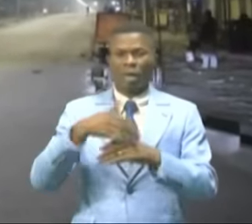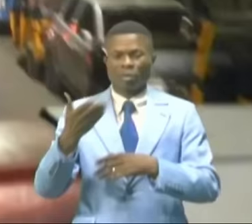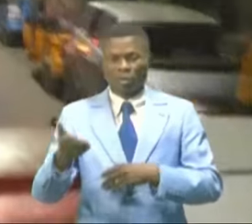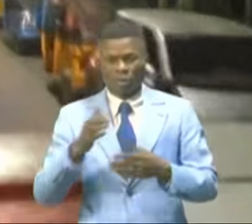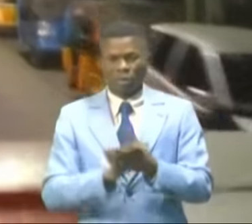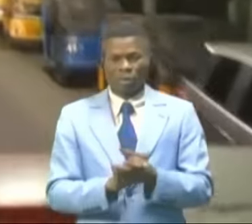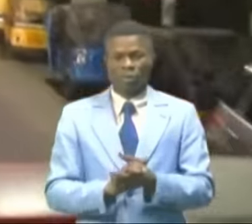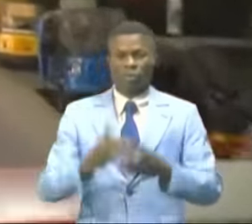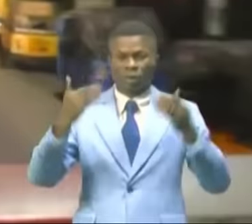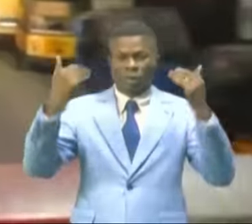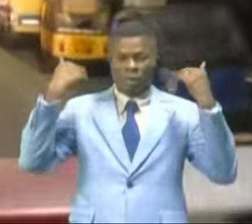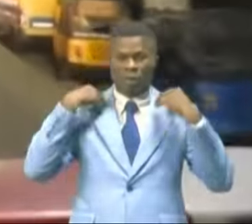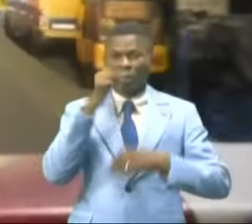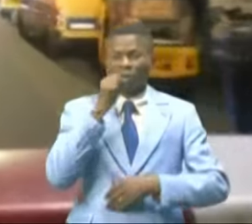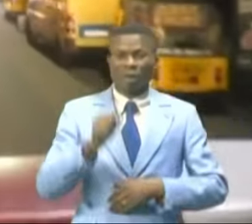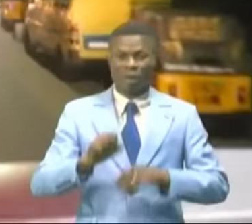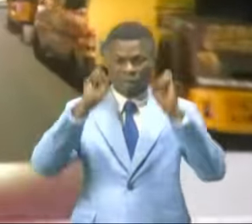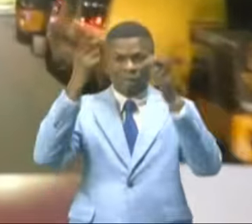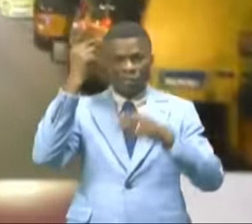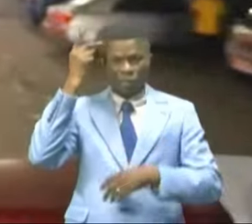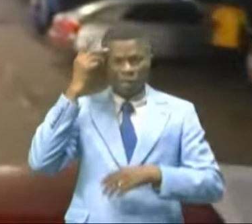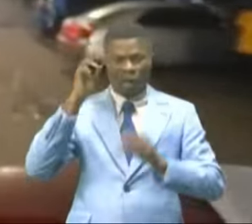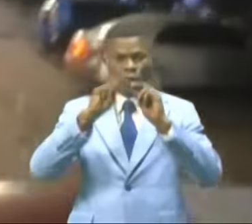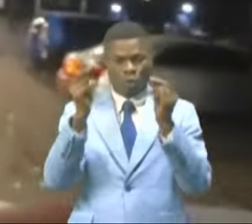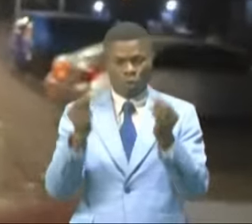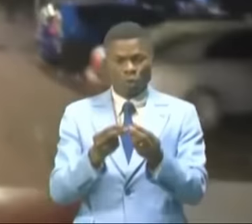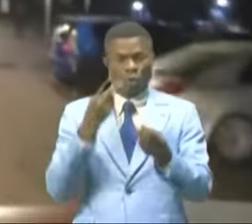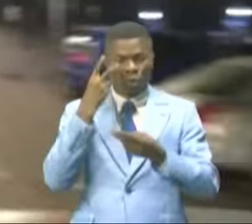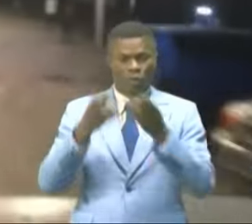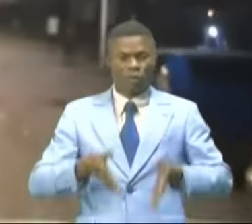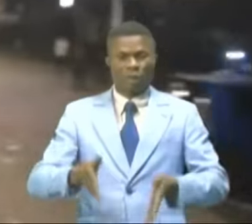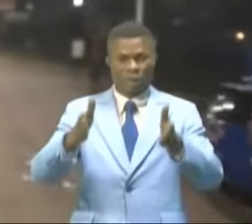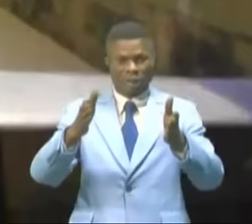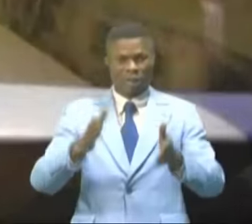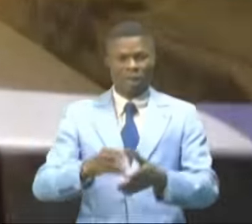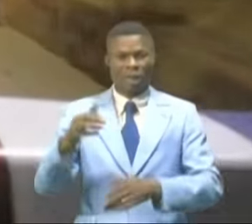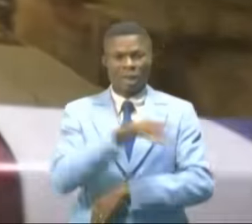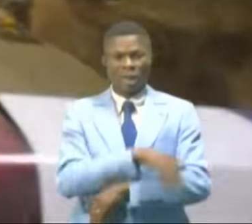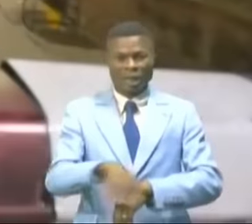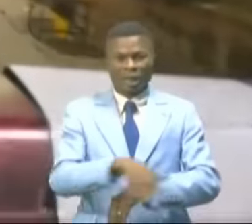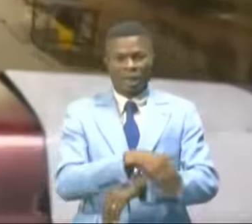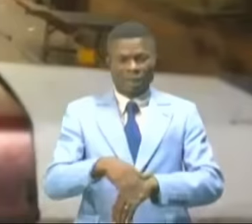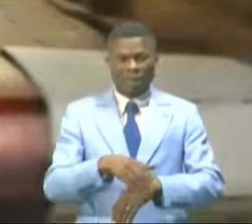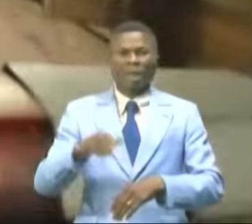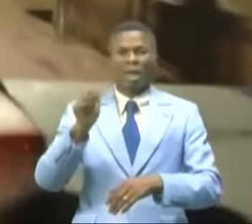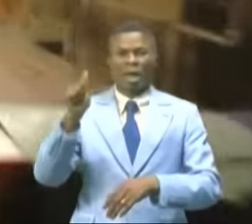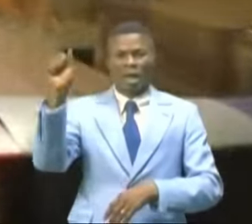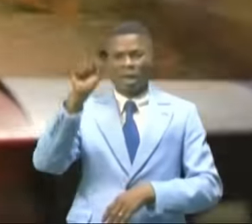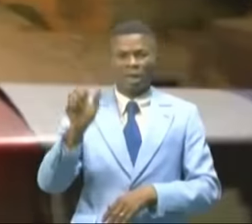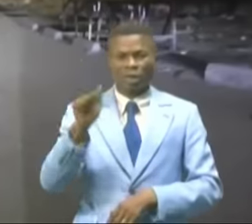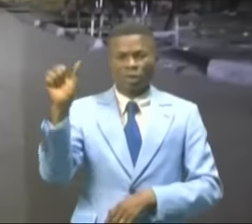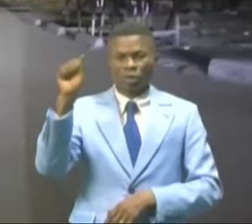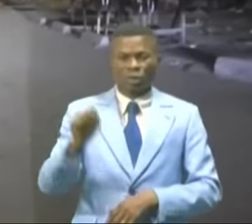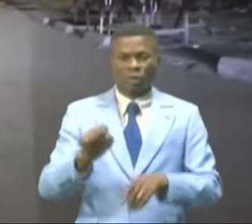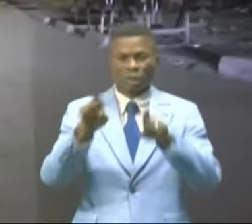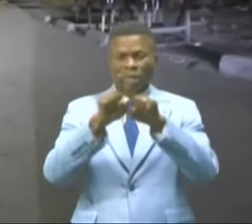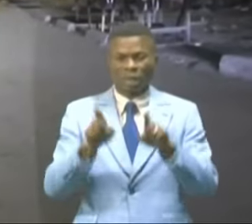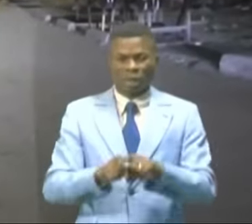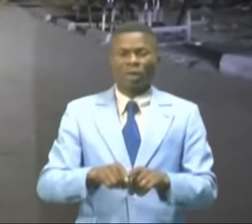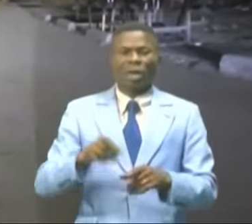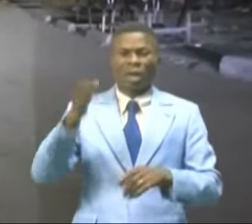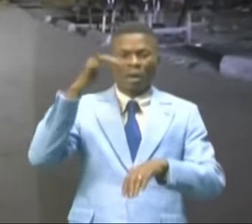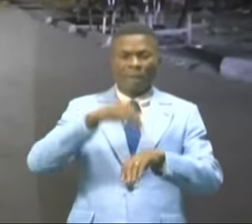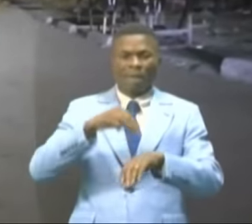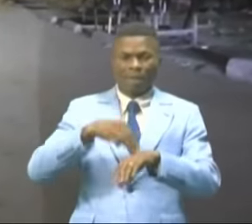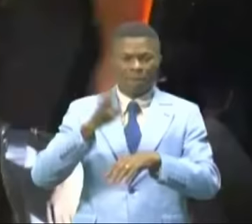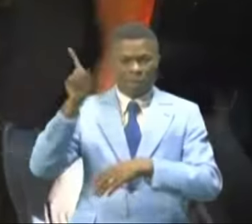le numéro 1 David de Kinshasa et sa suite visitent les routes Ngiringiri à Sosa, Kimwenza et Matadikibala pour voir